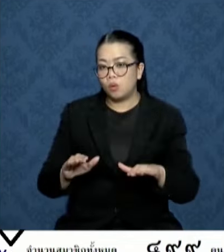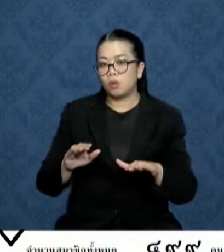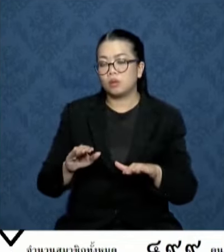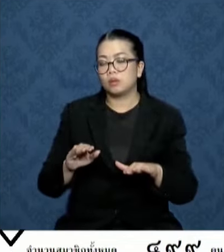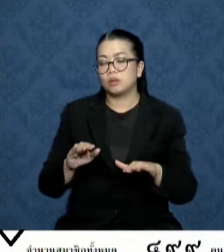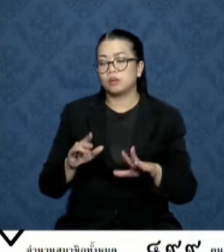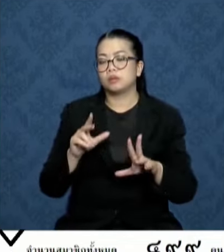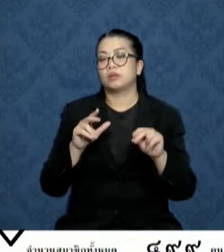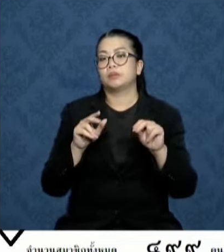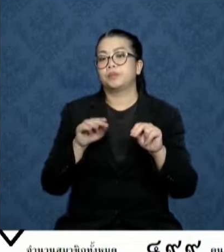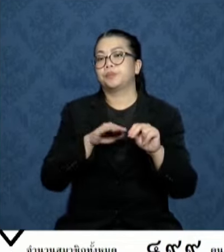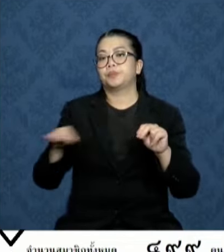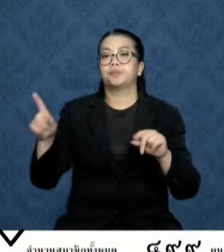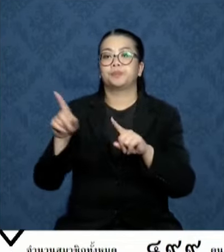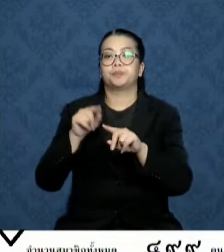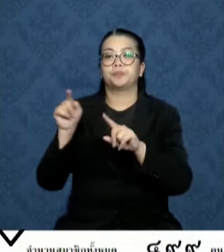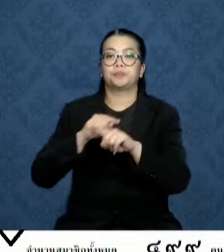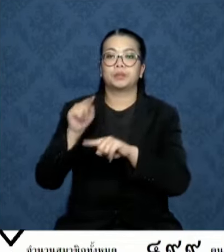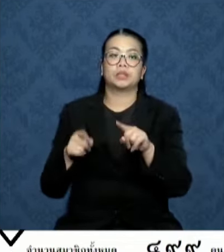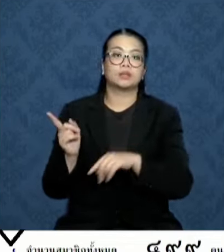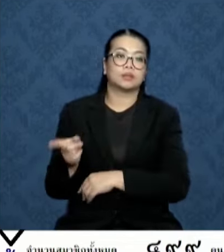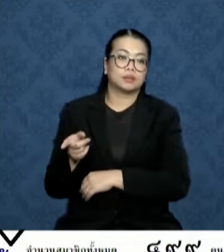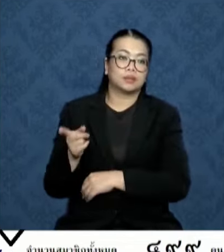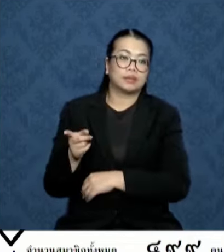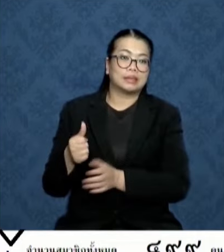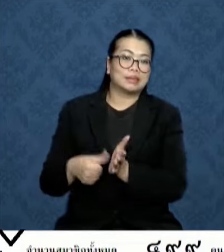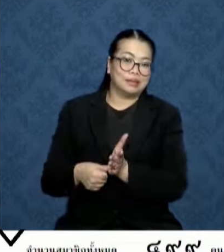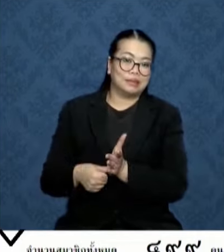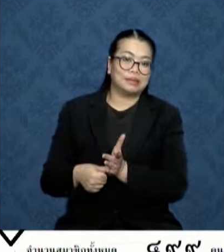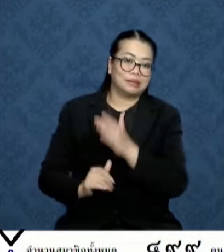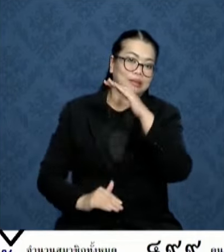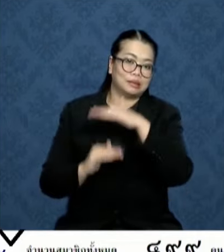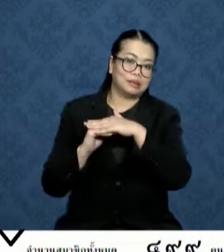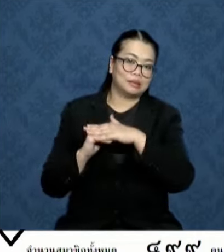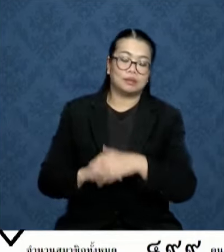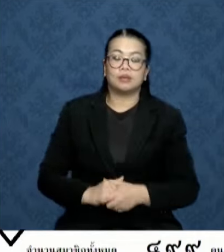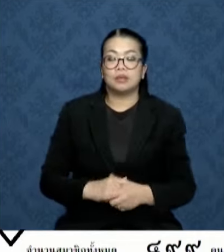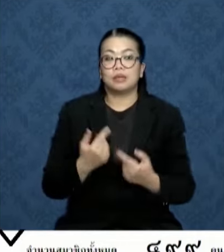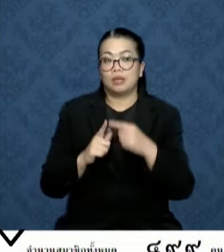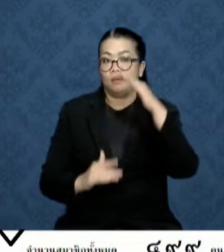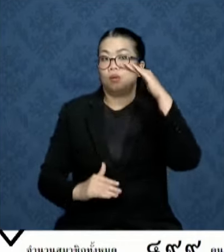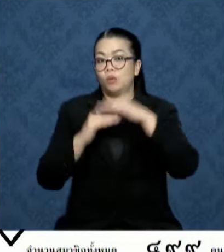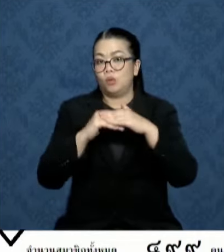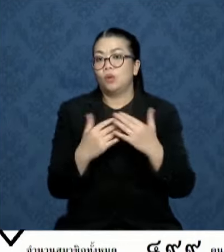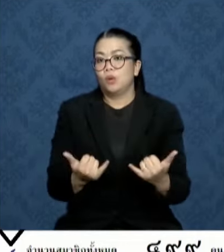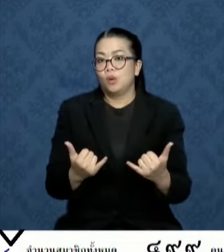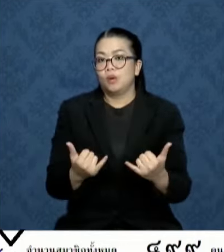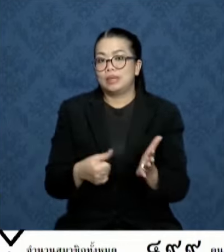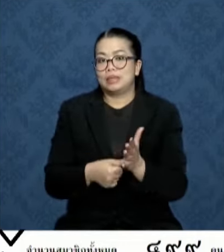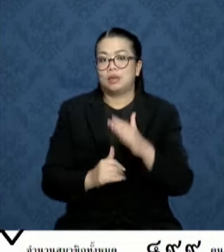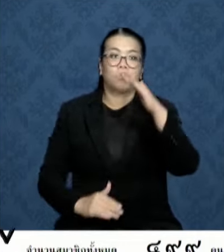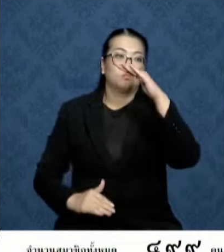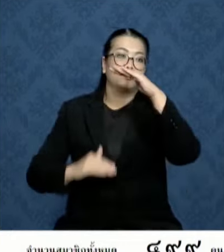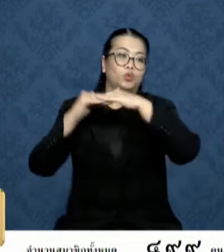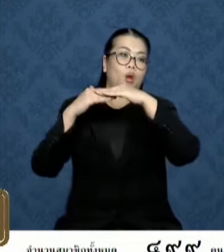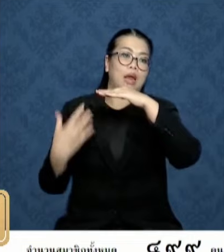ลบมาที่ 30% ตามเดิมแตใตอนนี้ครับ เพดาลนี้ ได้ชนไป